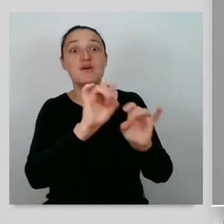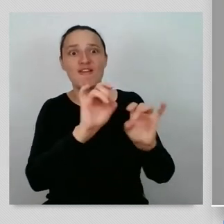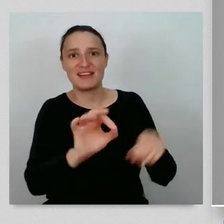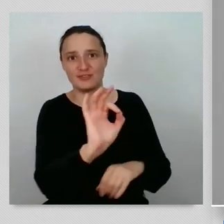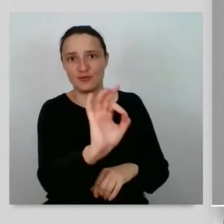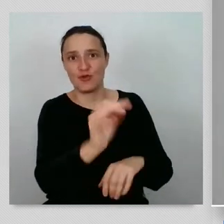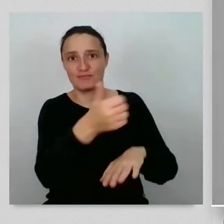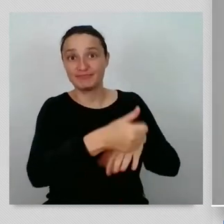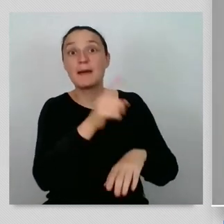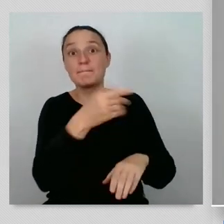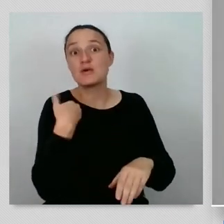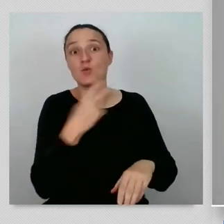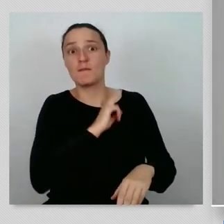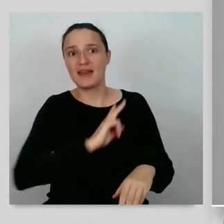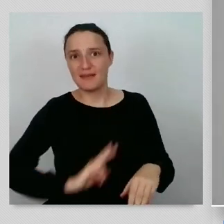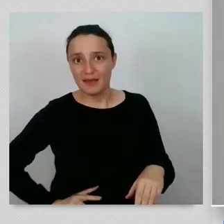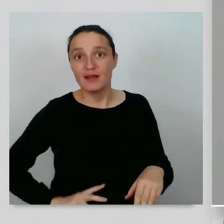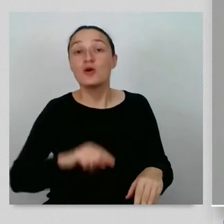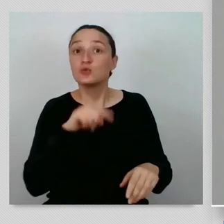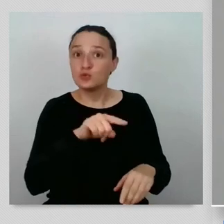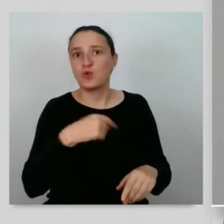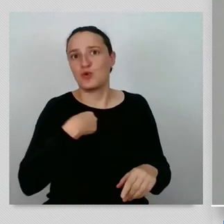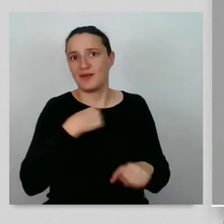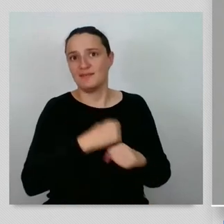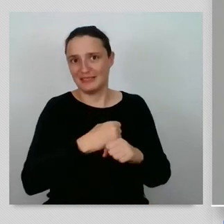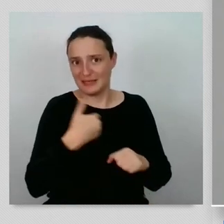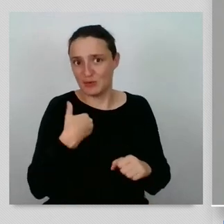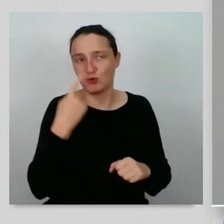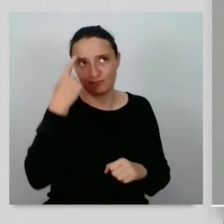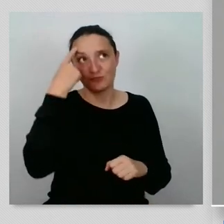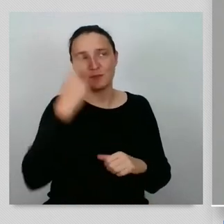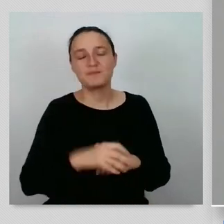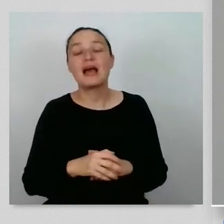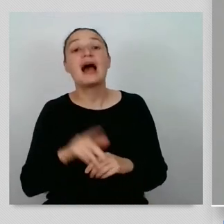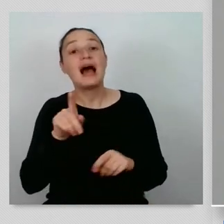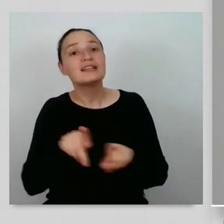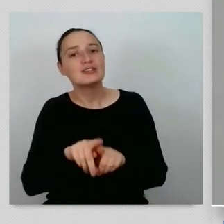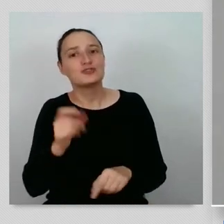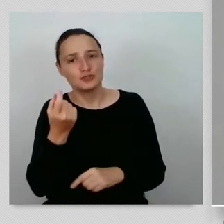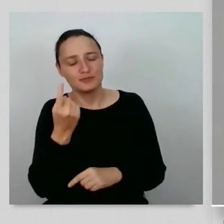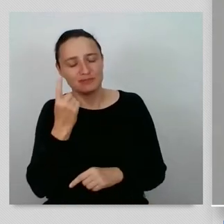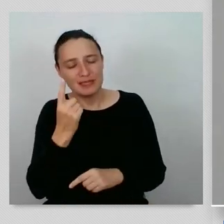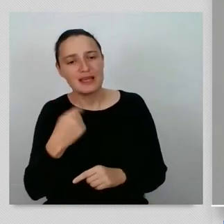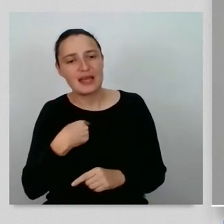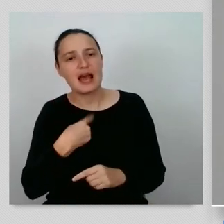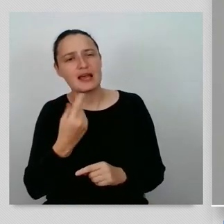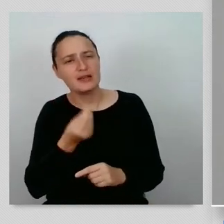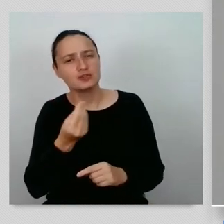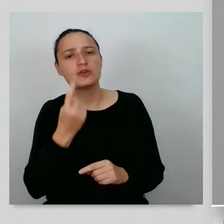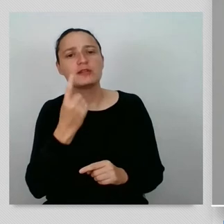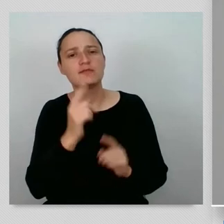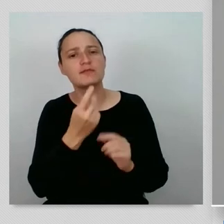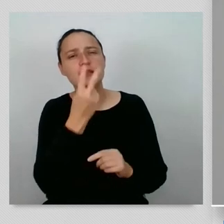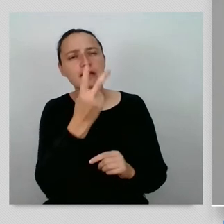ówczesnego premiera. To dwie uwagi szybko, jeszcze zanim swoje siedem krótkich tez, to dwie uwagi do wystąpienia